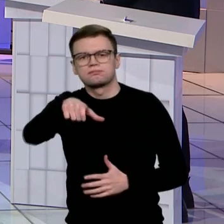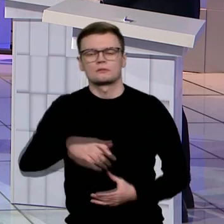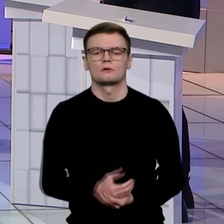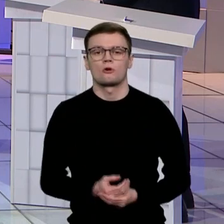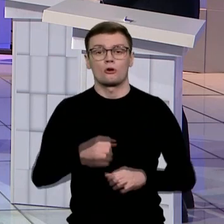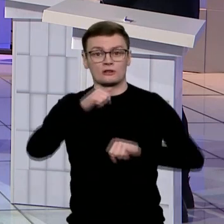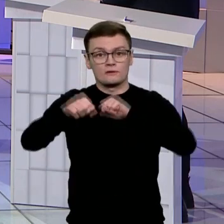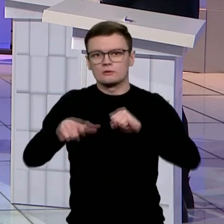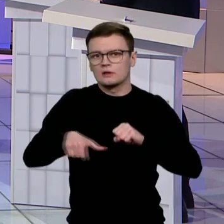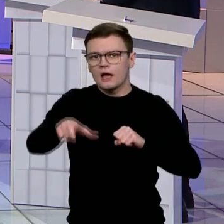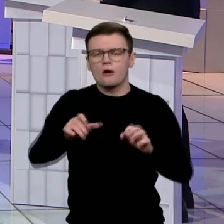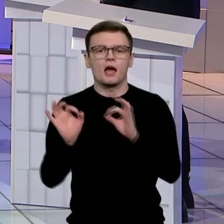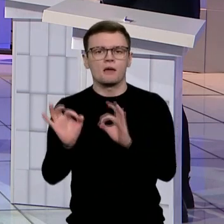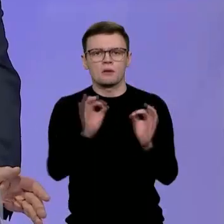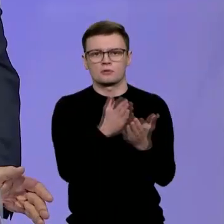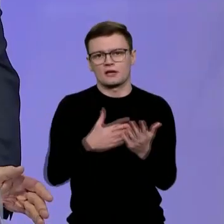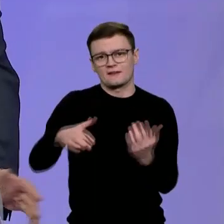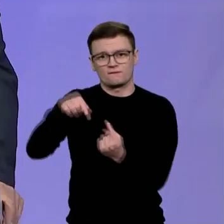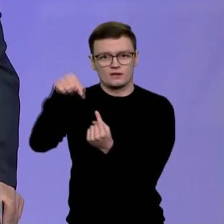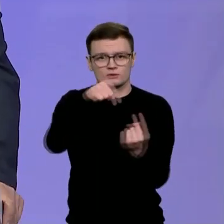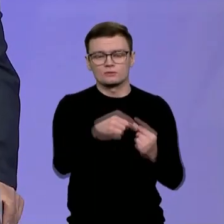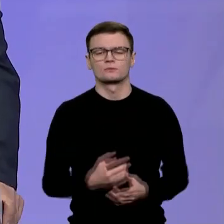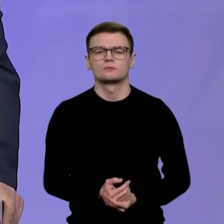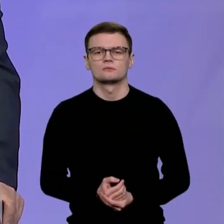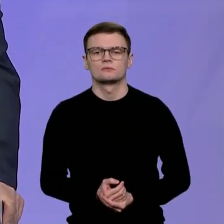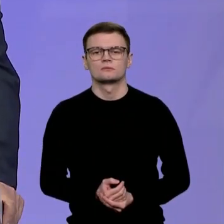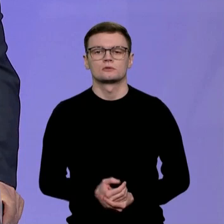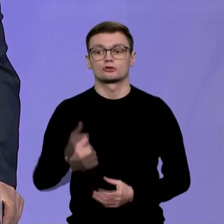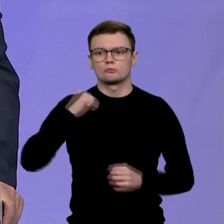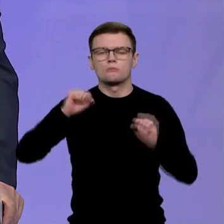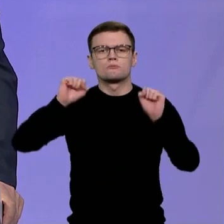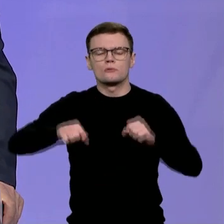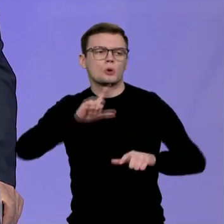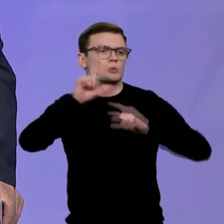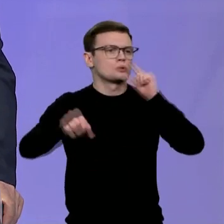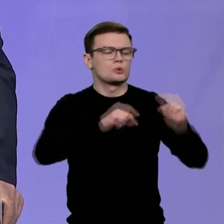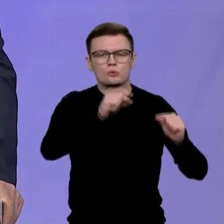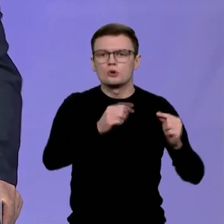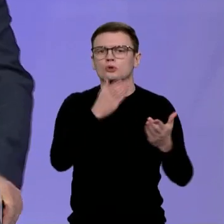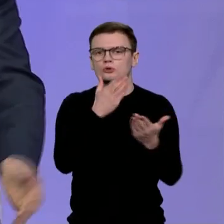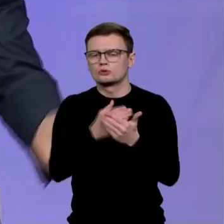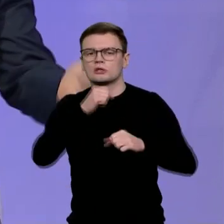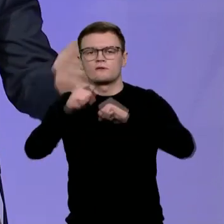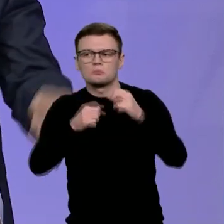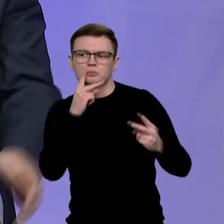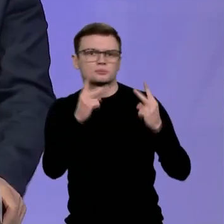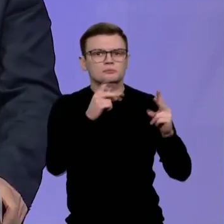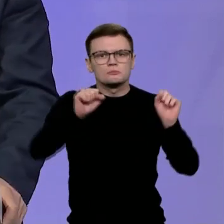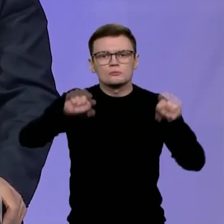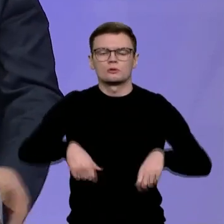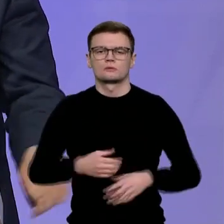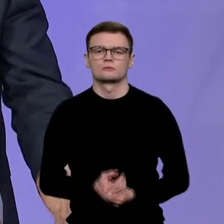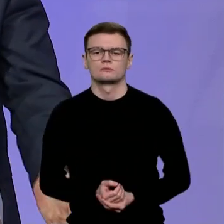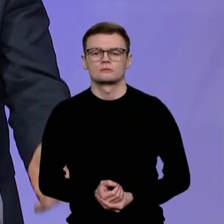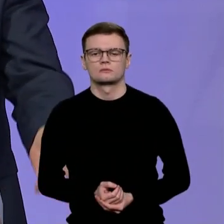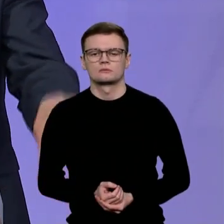yra gera. Ir žmonėms yra, kur, sakykime, su tais dviračiais pavažiuoti ir ką pasižiūrėti ir taip toliau. Na ir kitas dalykas